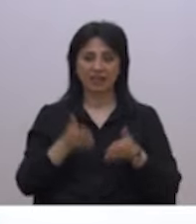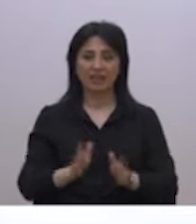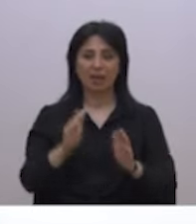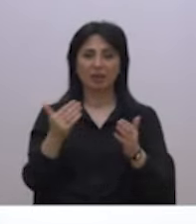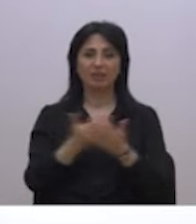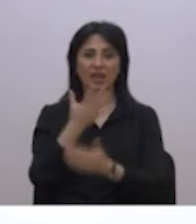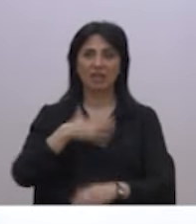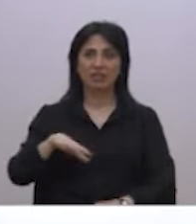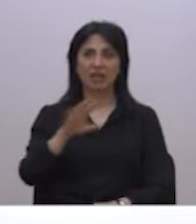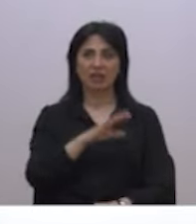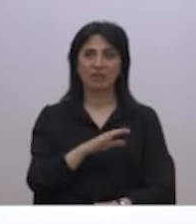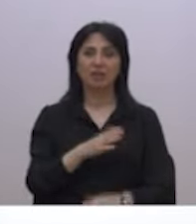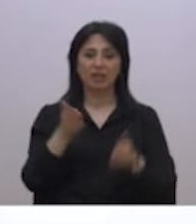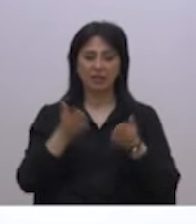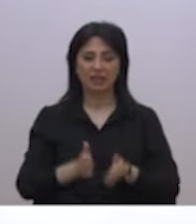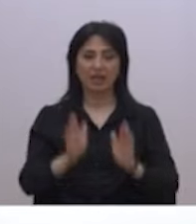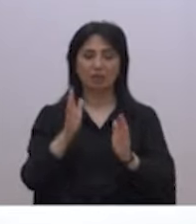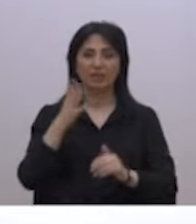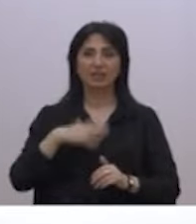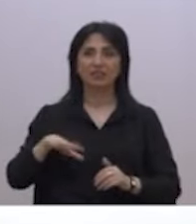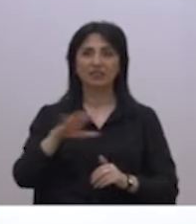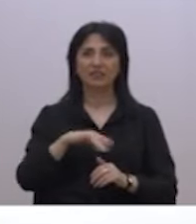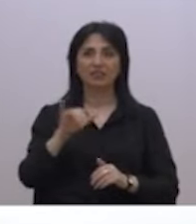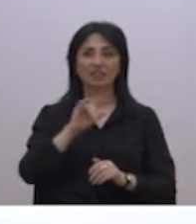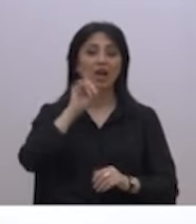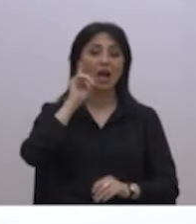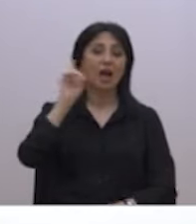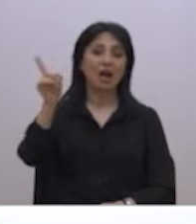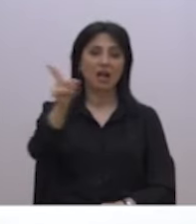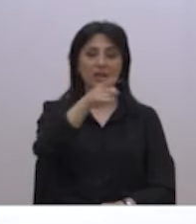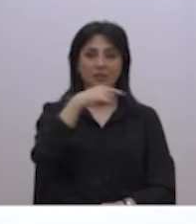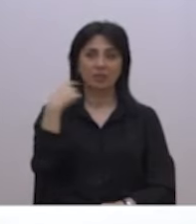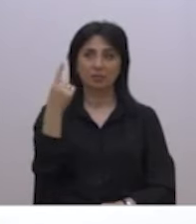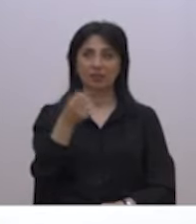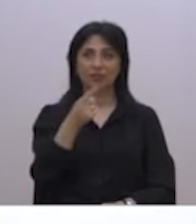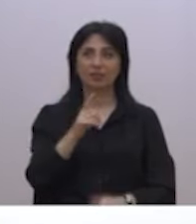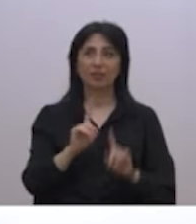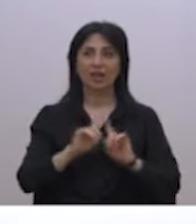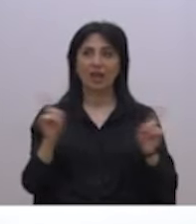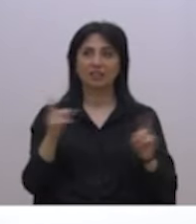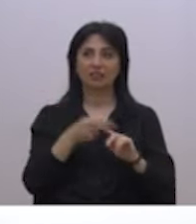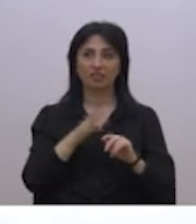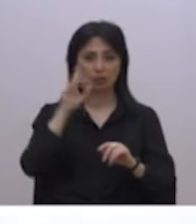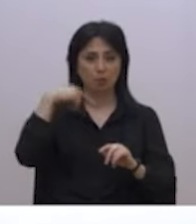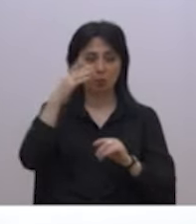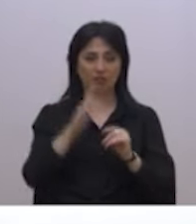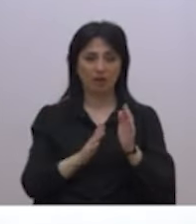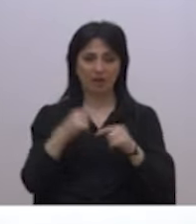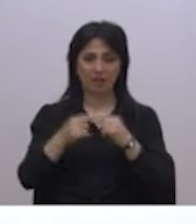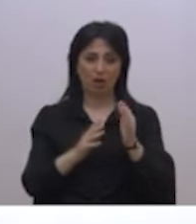ახალი საქართველო. დაიბადა საქართველო, სადაც ახალგაზრდები, განსაკუთრებით ის მომავალი